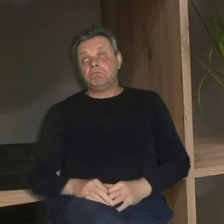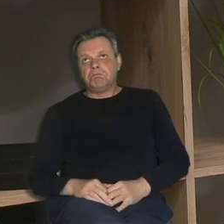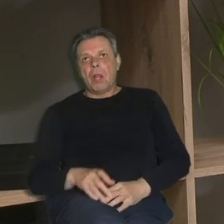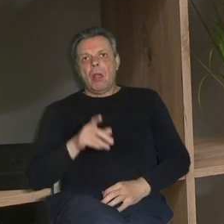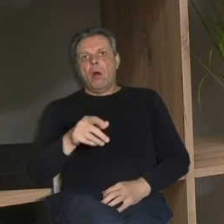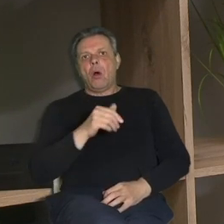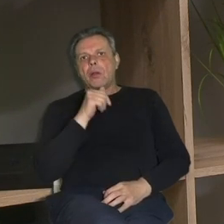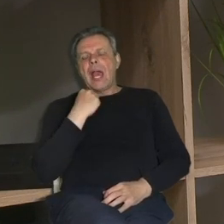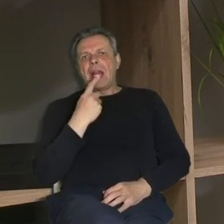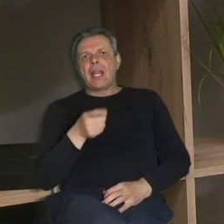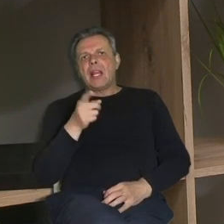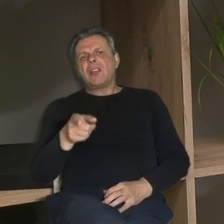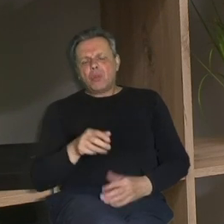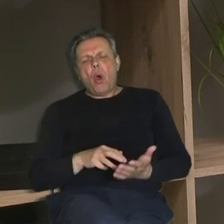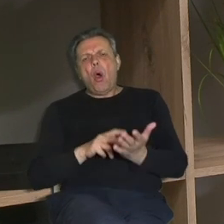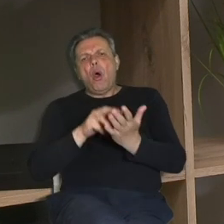to hodočašće